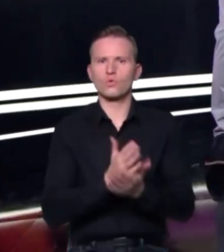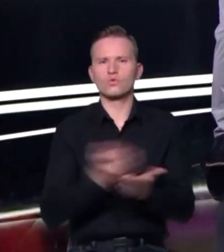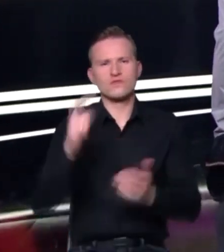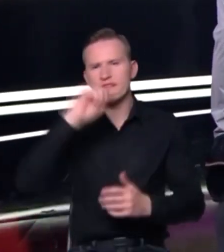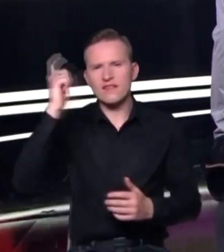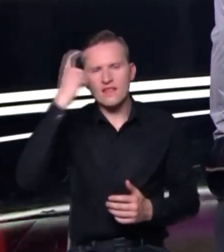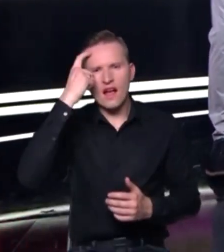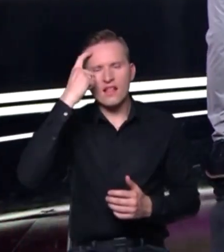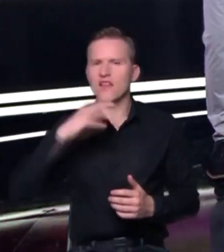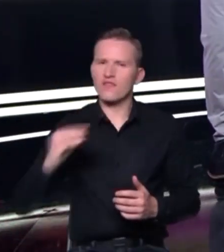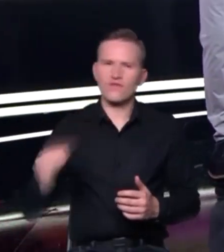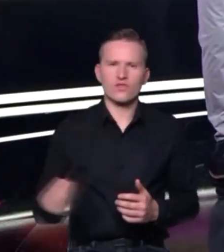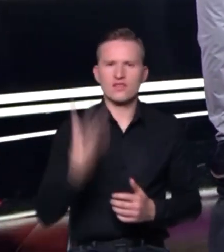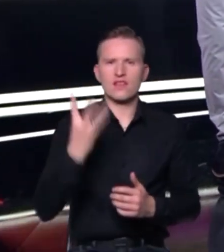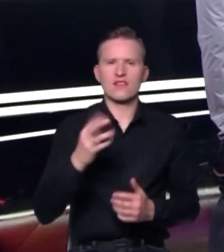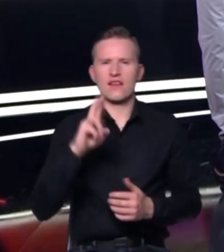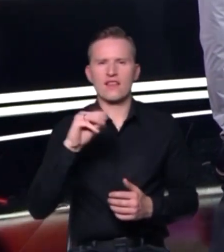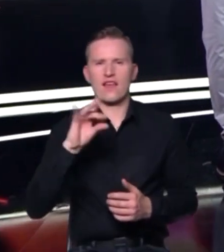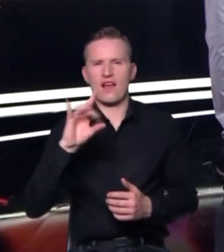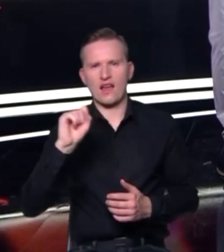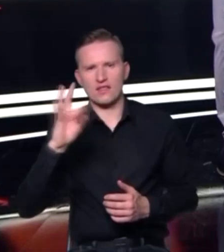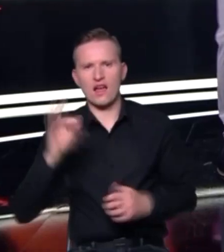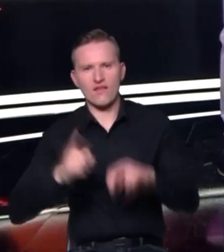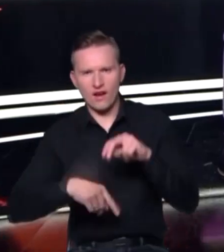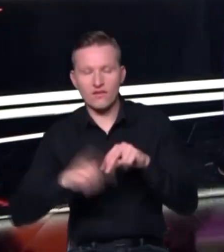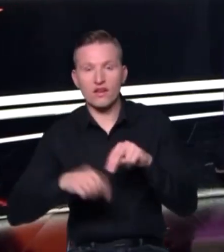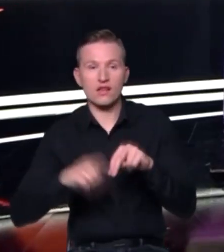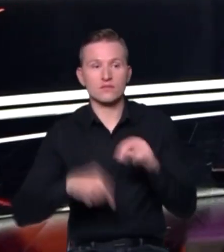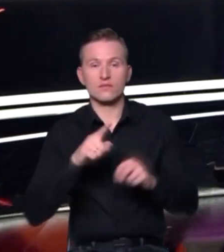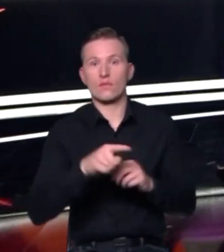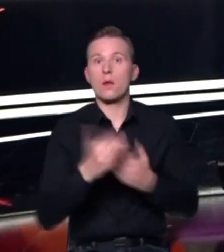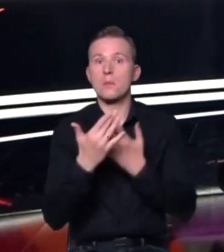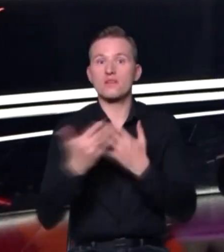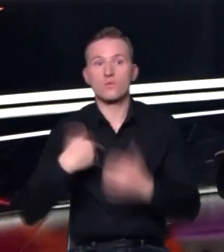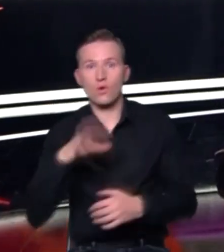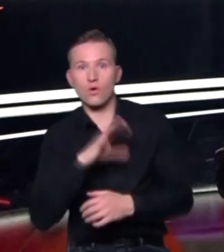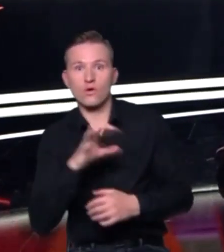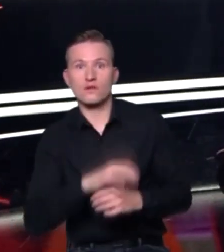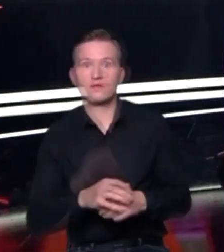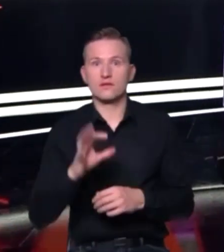centralne, wiosenne regaty kwalifikacyjne, które z bliska obserwowała Beata Oryl-Stroińska.